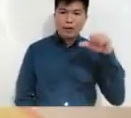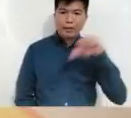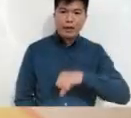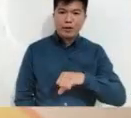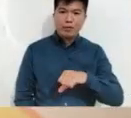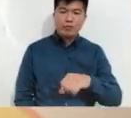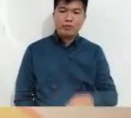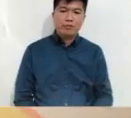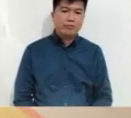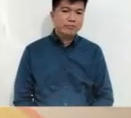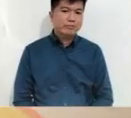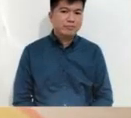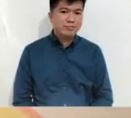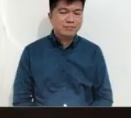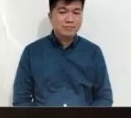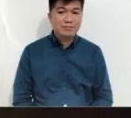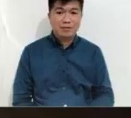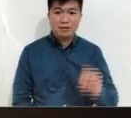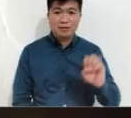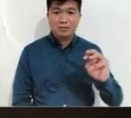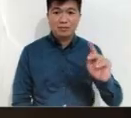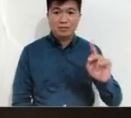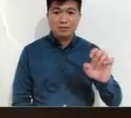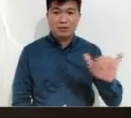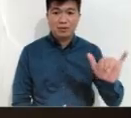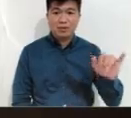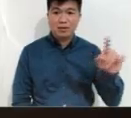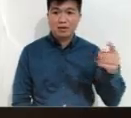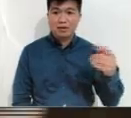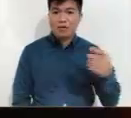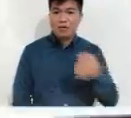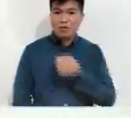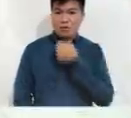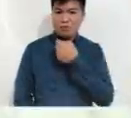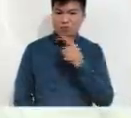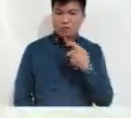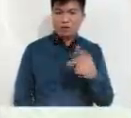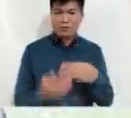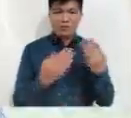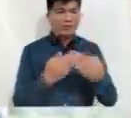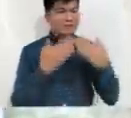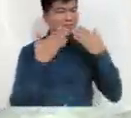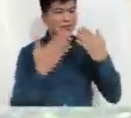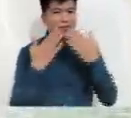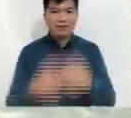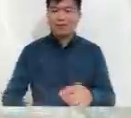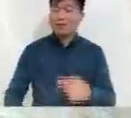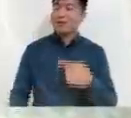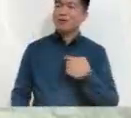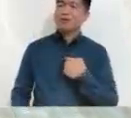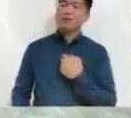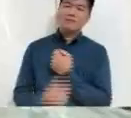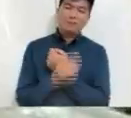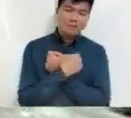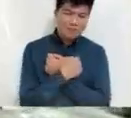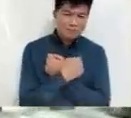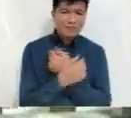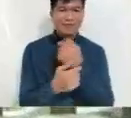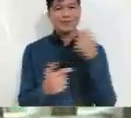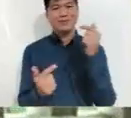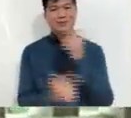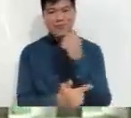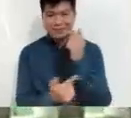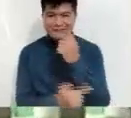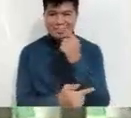Si Smokey na OG host ng programa, very thankful. I love comedy. Mahal na mahal ko ang komedya.